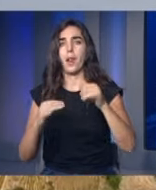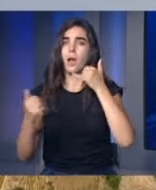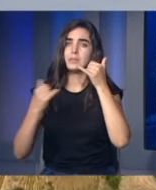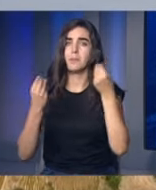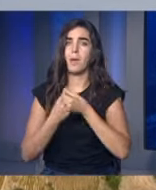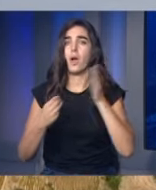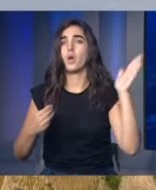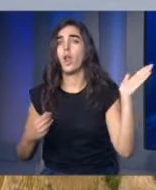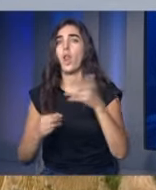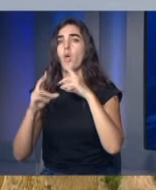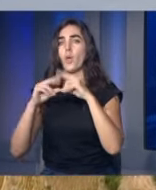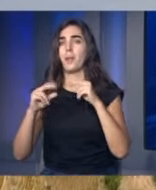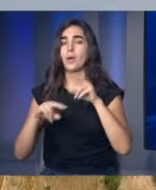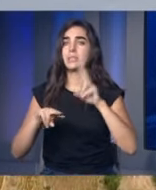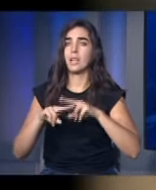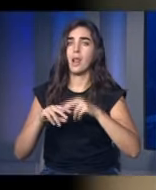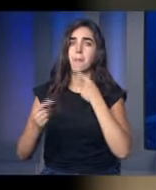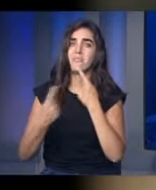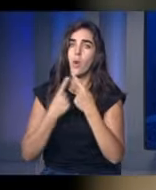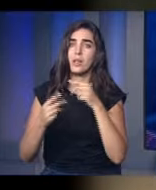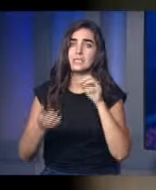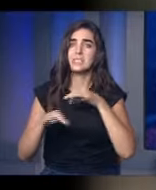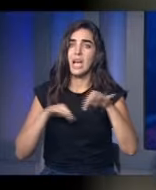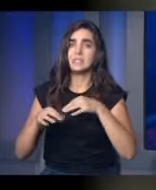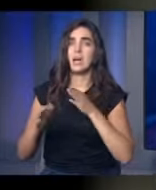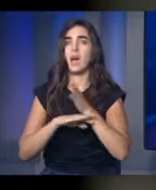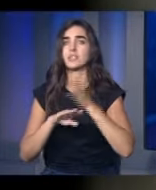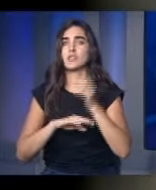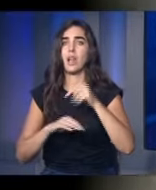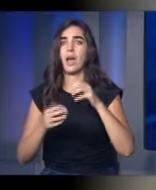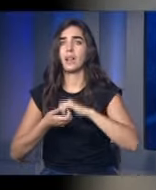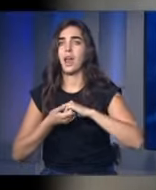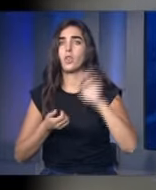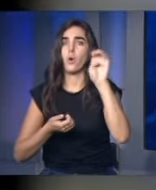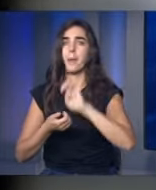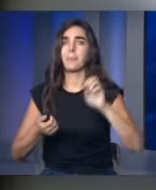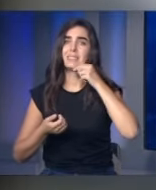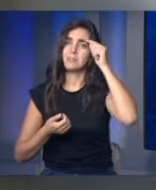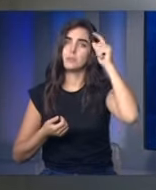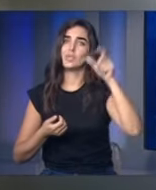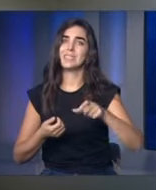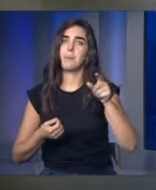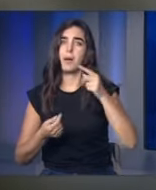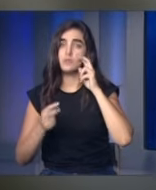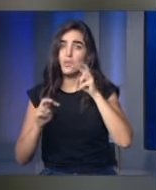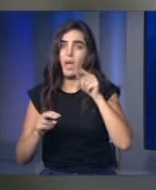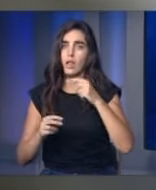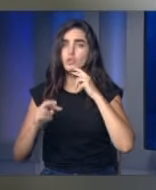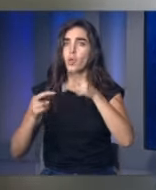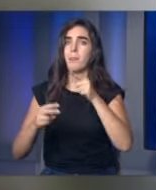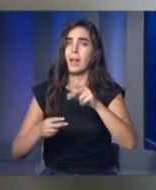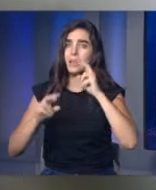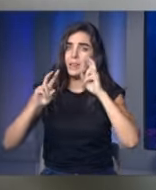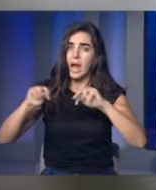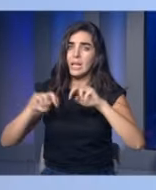مع كل من لبنان وإسرائيل. مفوض السياسة الخارجية بالاتحاد الأوروبي جوزيف بوريل رأى وجوب إجراء تحقيق